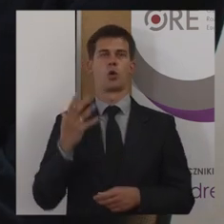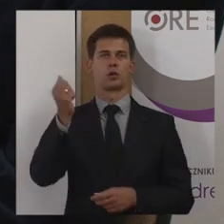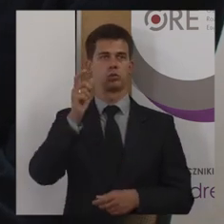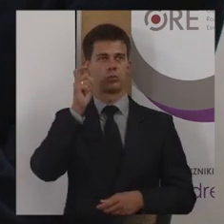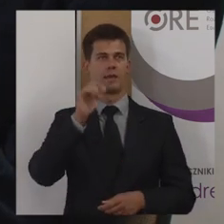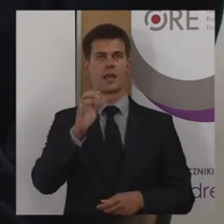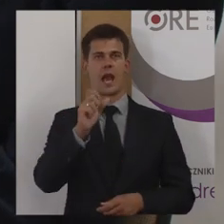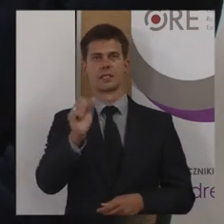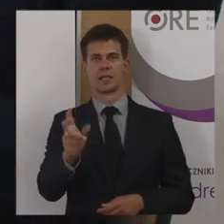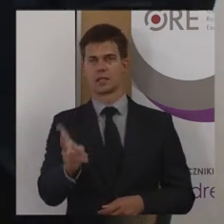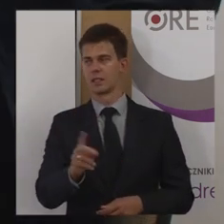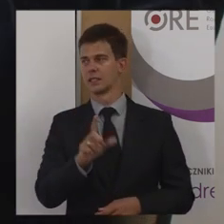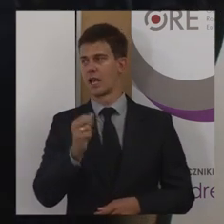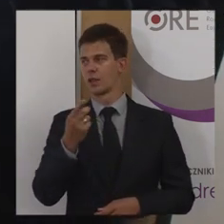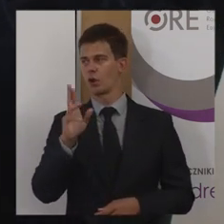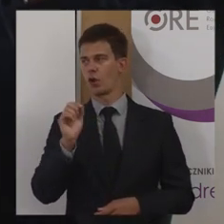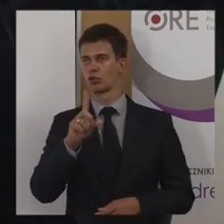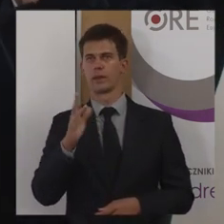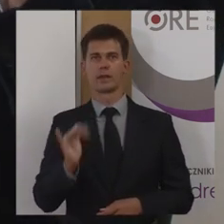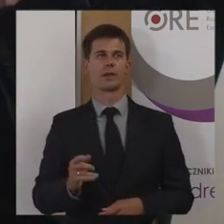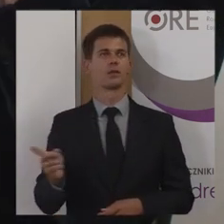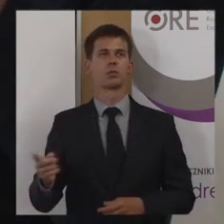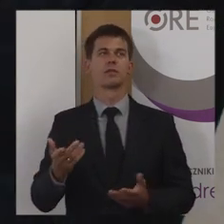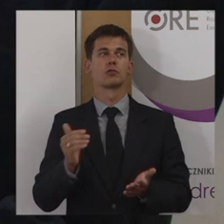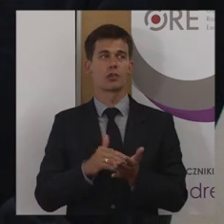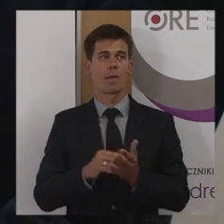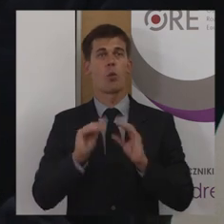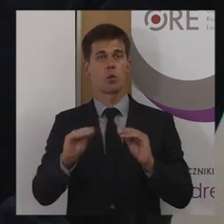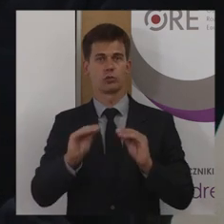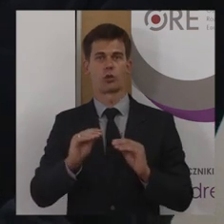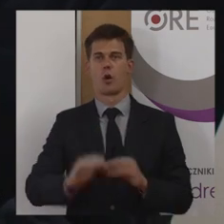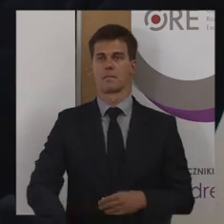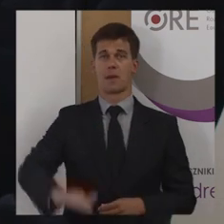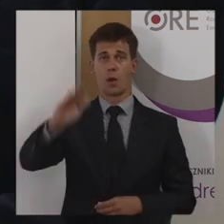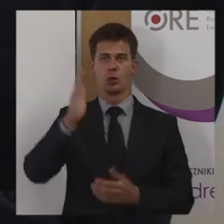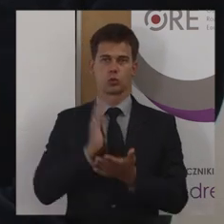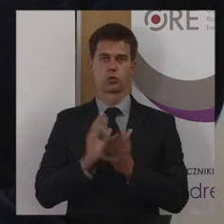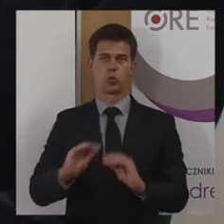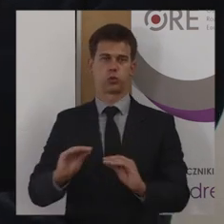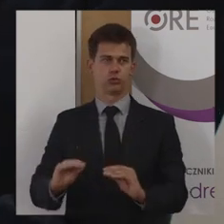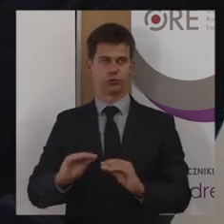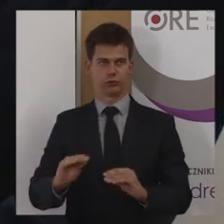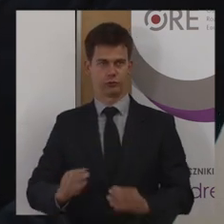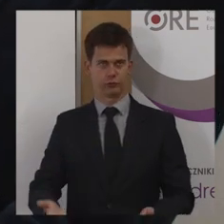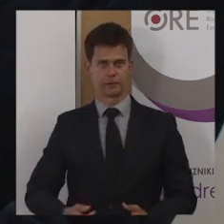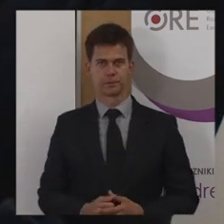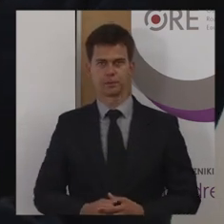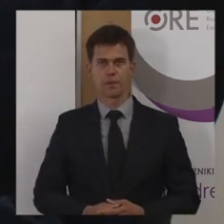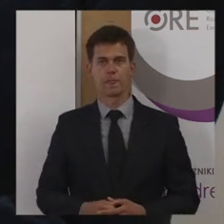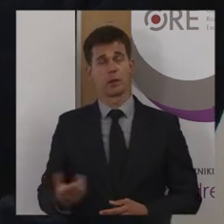Ale to być może nie jest... To jest dokładnie tak, jak profesor Marek mówi, do tego trzeba uczyć od początku. Ale oczywiście, problem polega na tym,